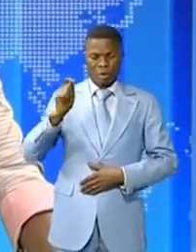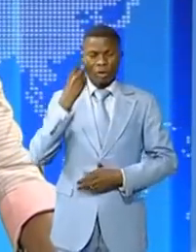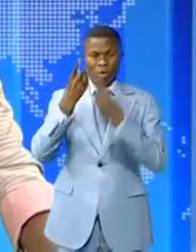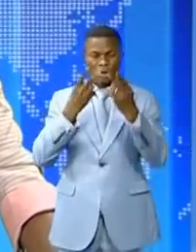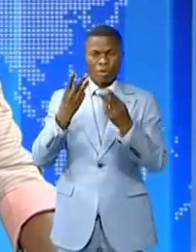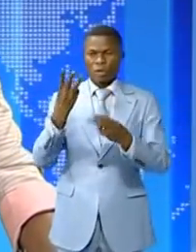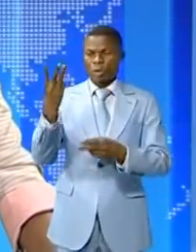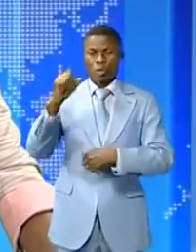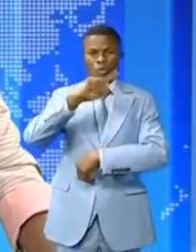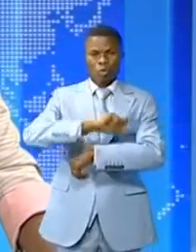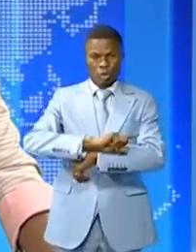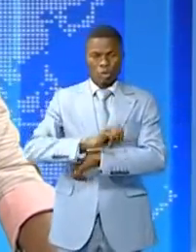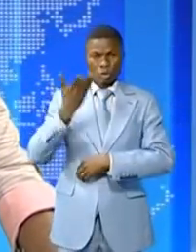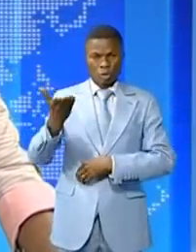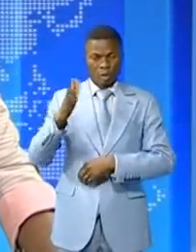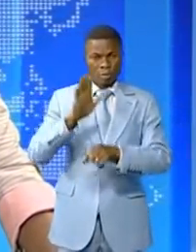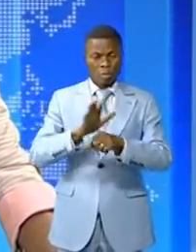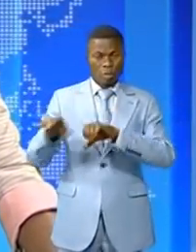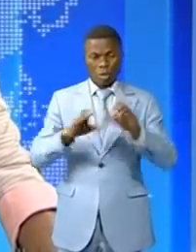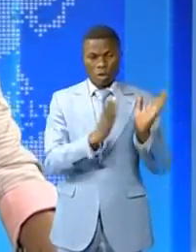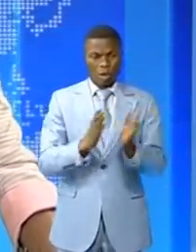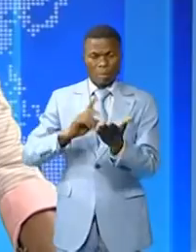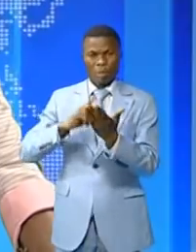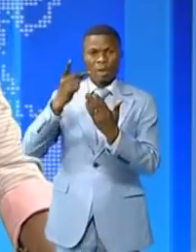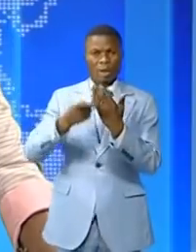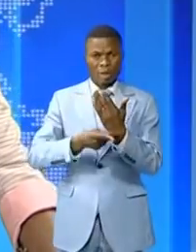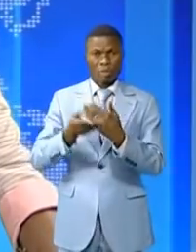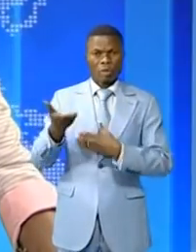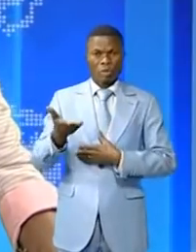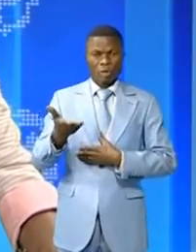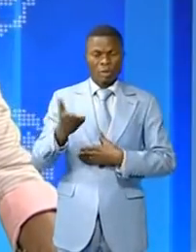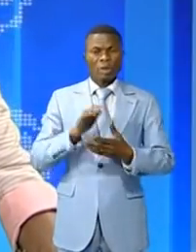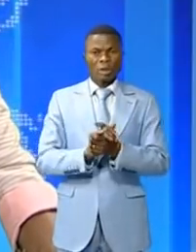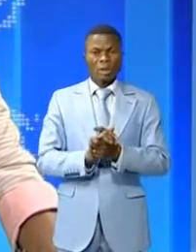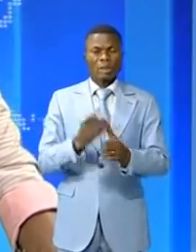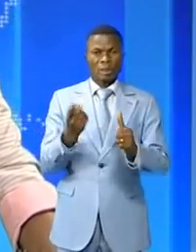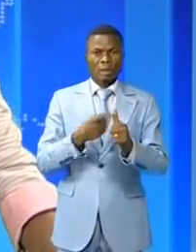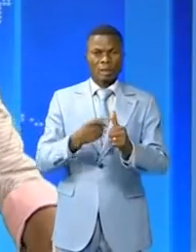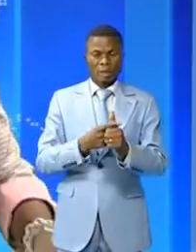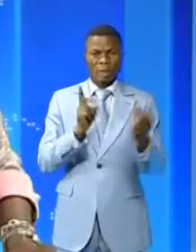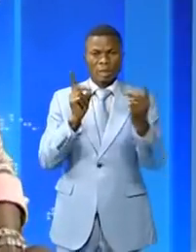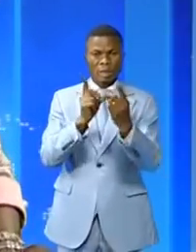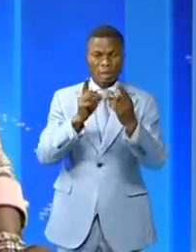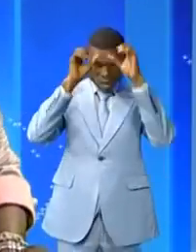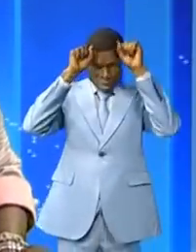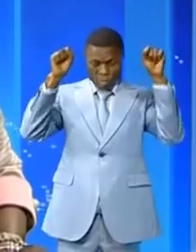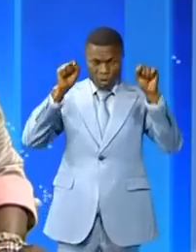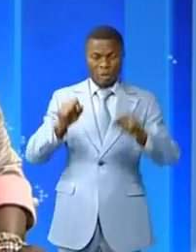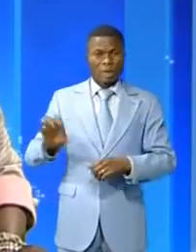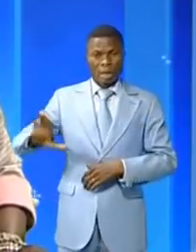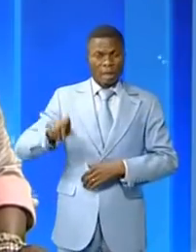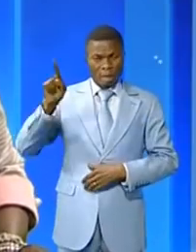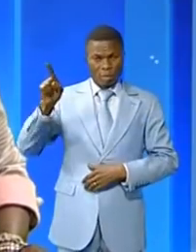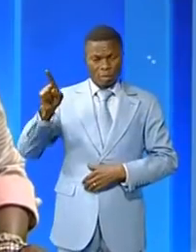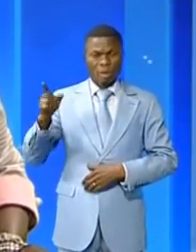visite officielle de 72 heures. Plusieurs activités sont prévues dans l'agenda du chef de l'État, notamment un tête-à-tête avec son homologue turc